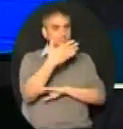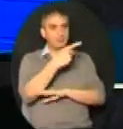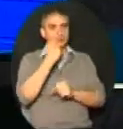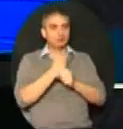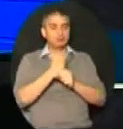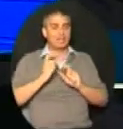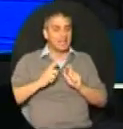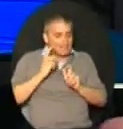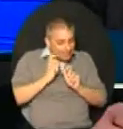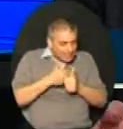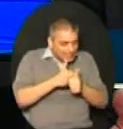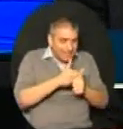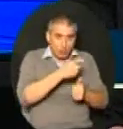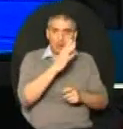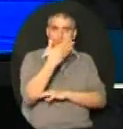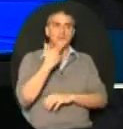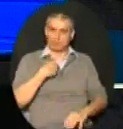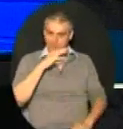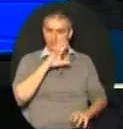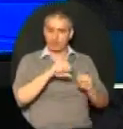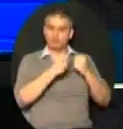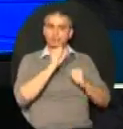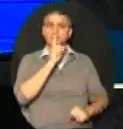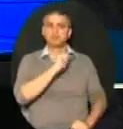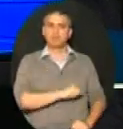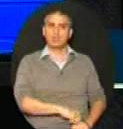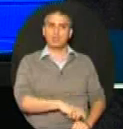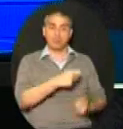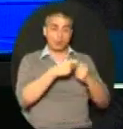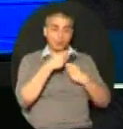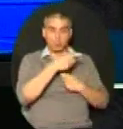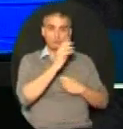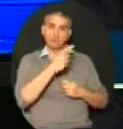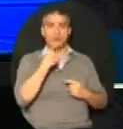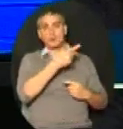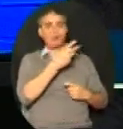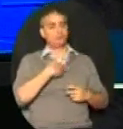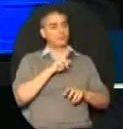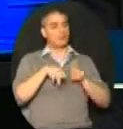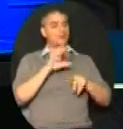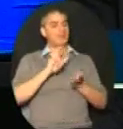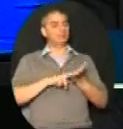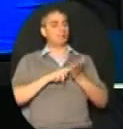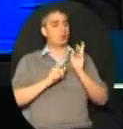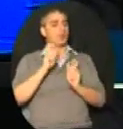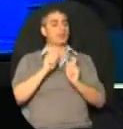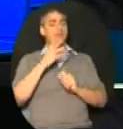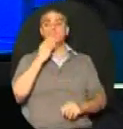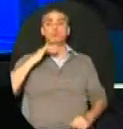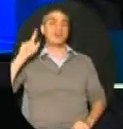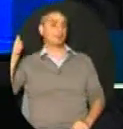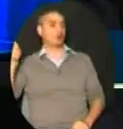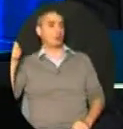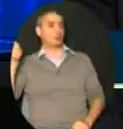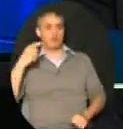שעוסק בריגול נגד מדינת ישראל, גם אני מדבר על שוברים שתיקה. גוף שמתיימר לעסוק בזכויות אדם ביהודה